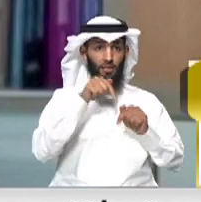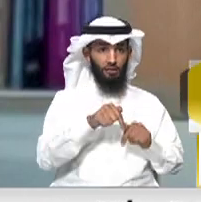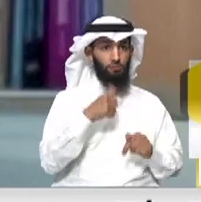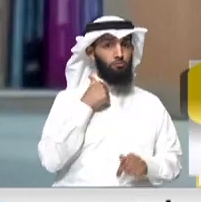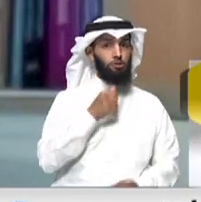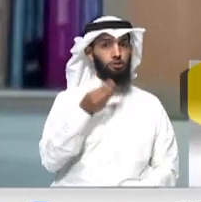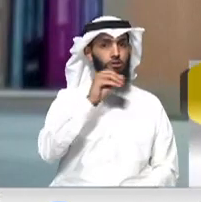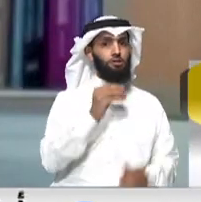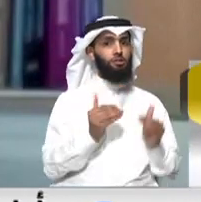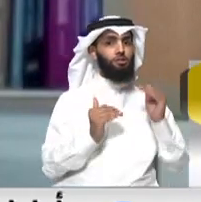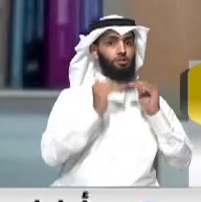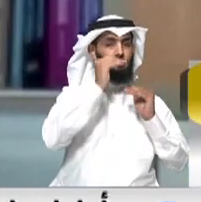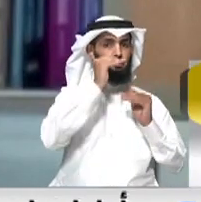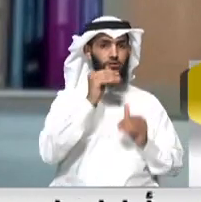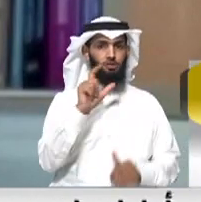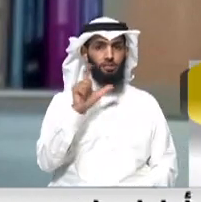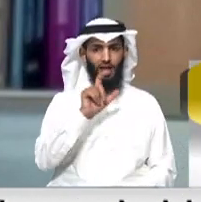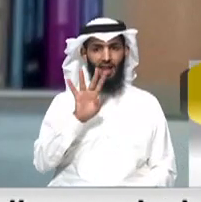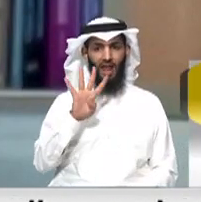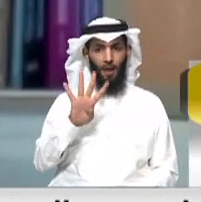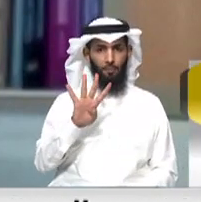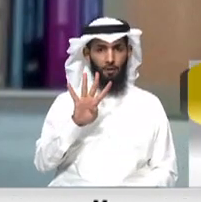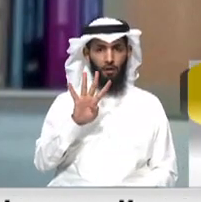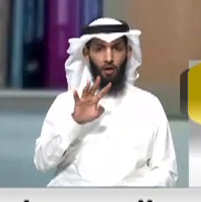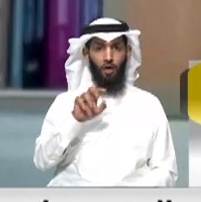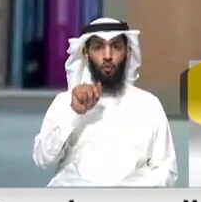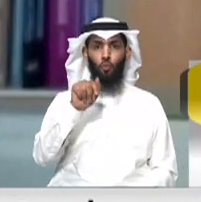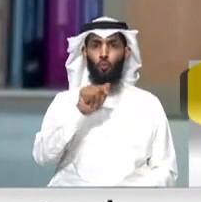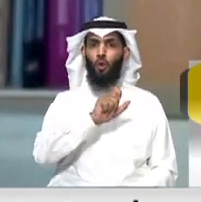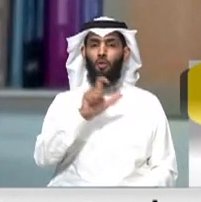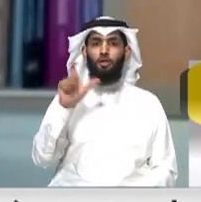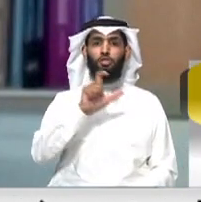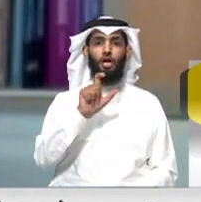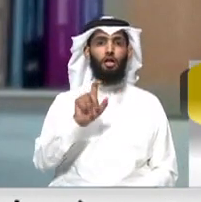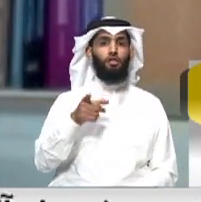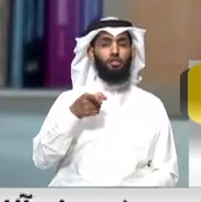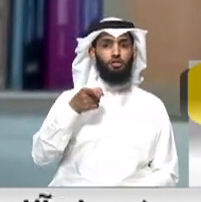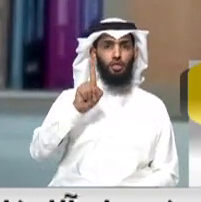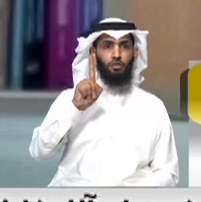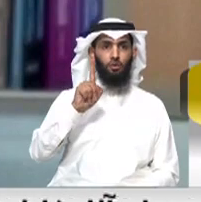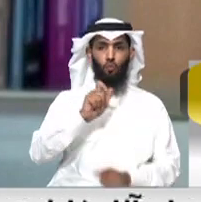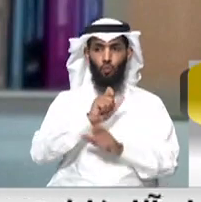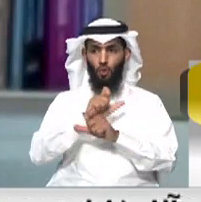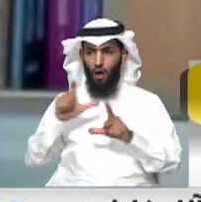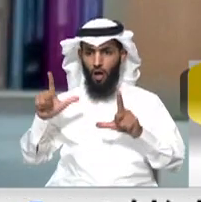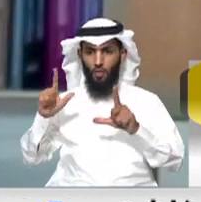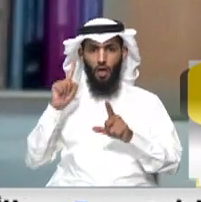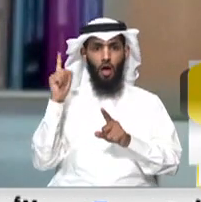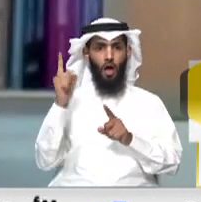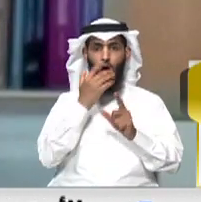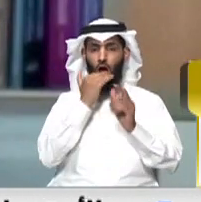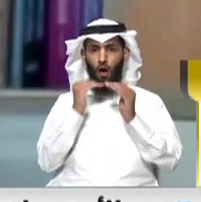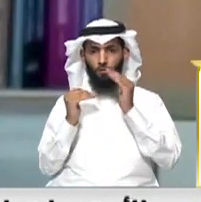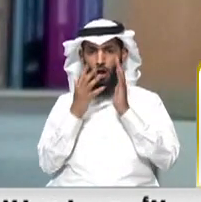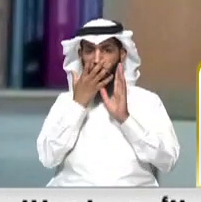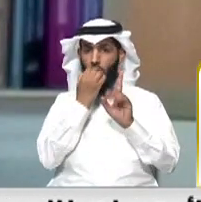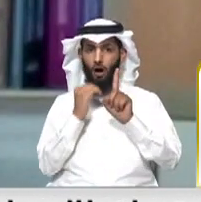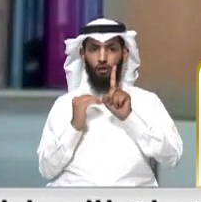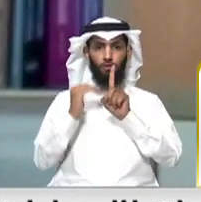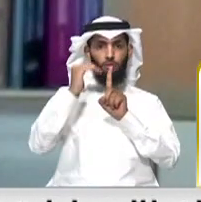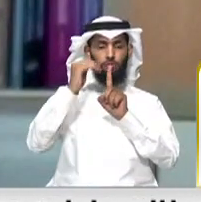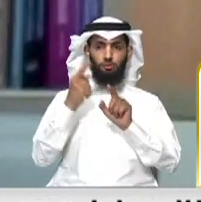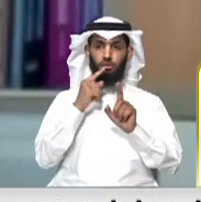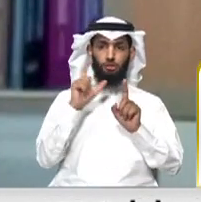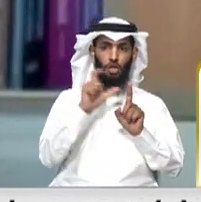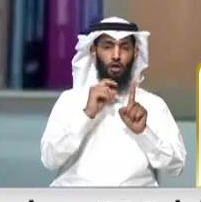السابقه شهر ابريل الماضي هو الشهر الحادي عشر الذي كانت فيه درجه الحراره الاكثر دفئا على الاطلاق لنفس الشهر في جميع الاعوام